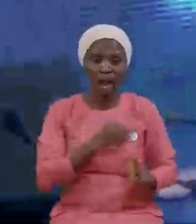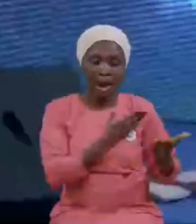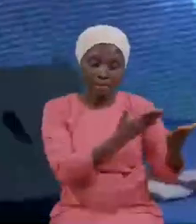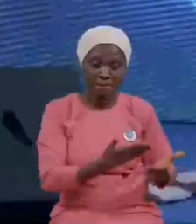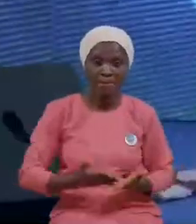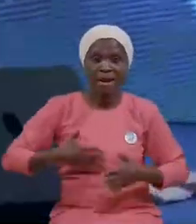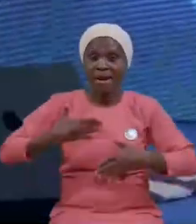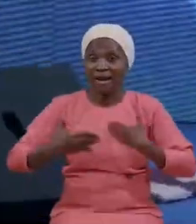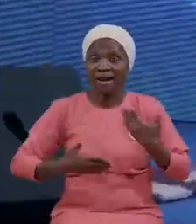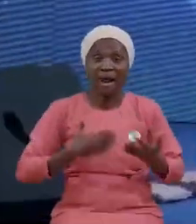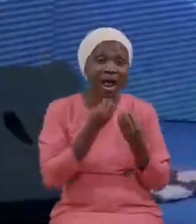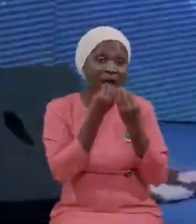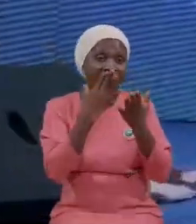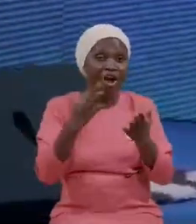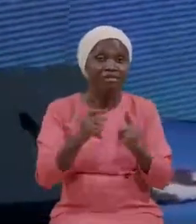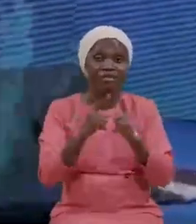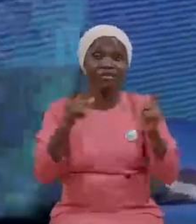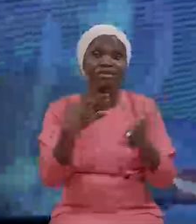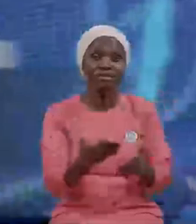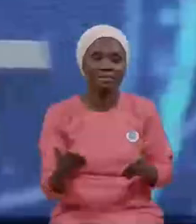de grandes choses.